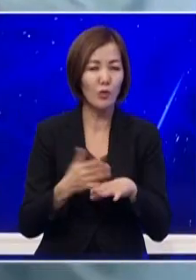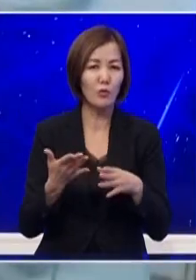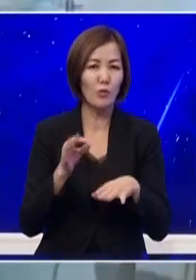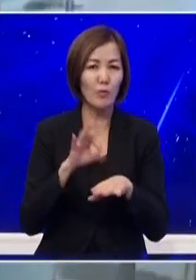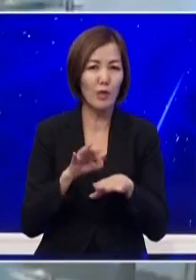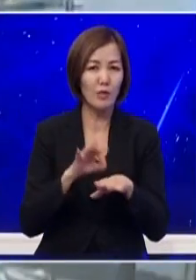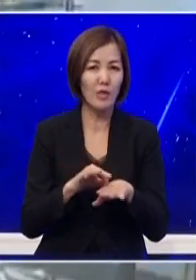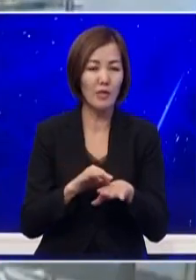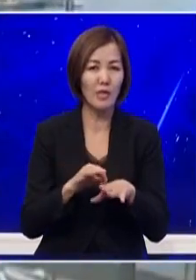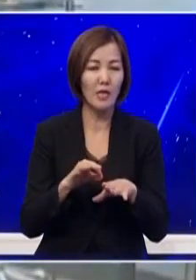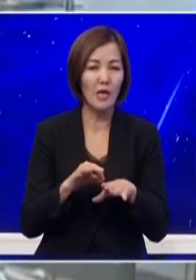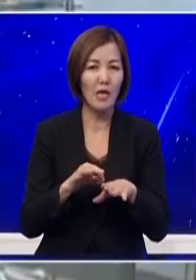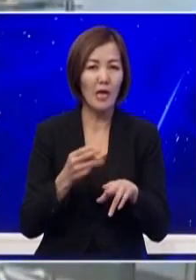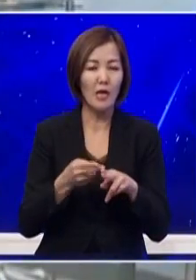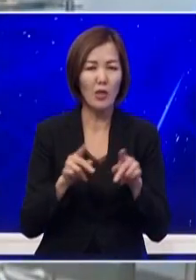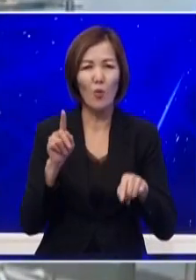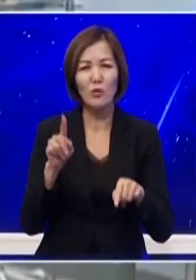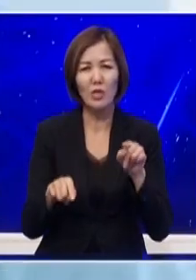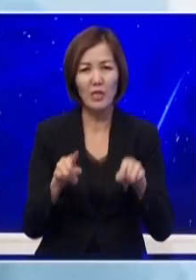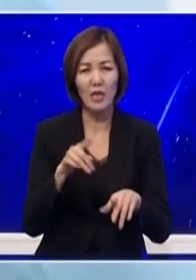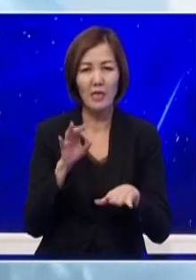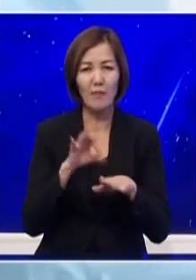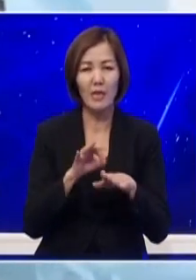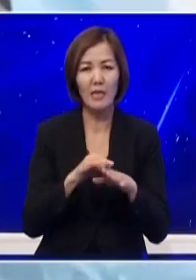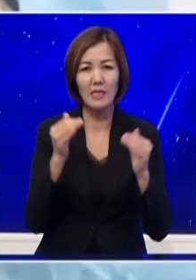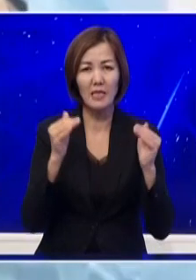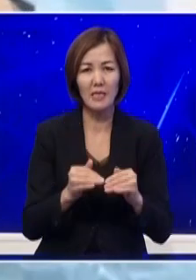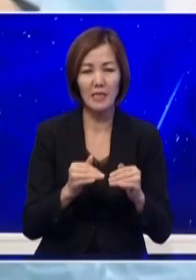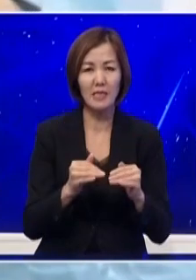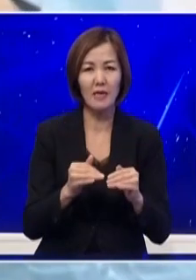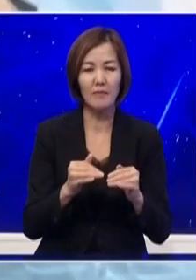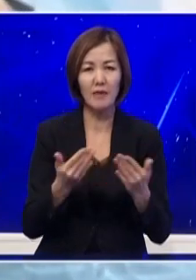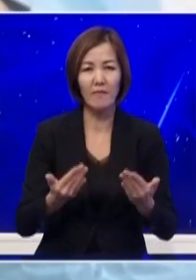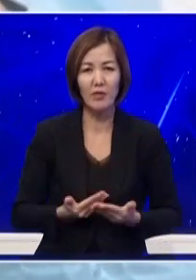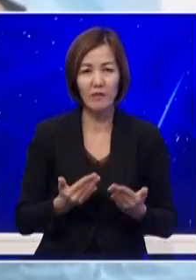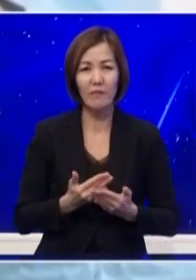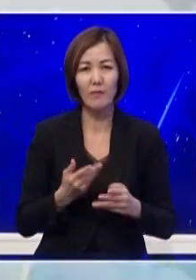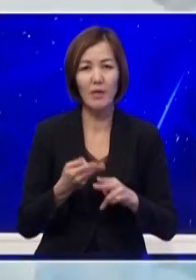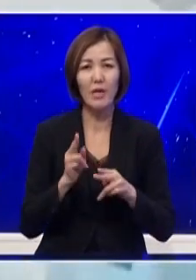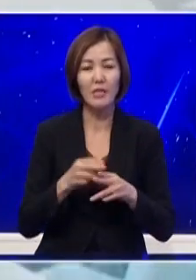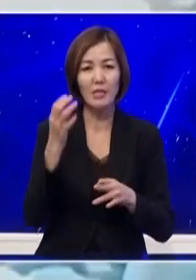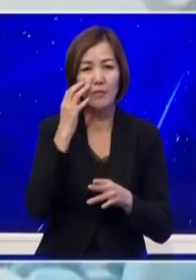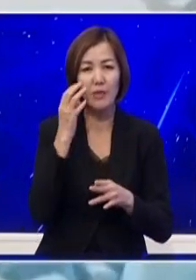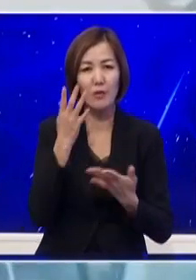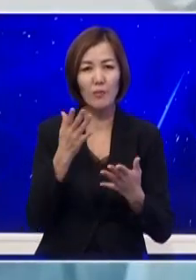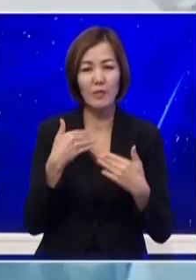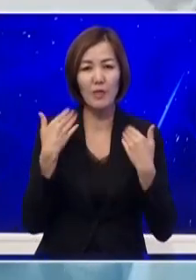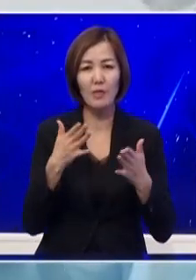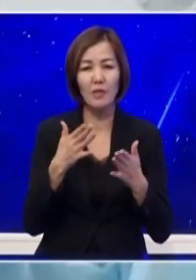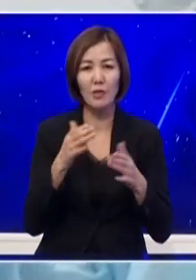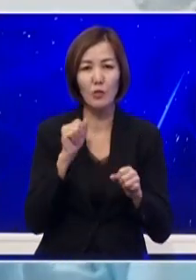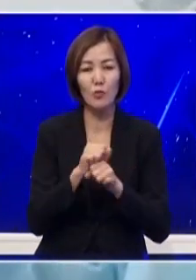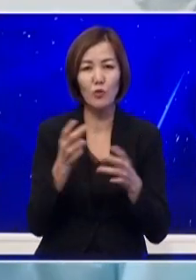у 1 из 10 000 детей. Из-за низкого процента выживаемости чаще всего такую беременность рекомендуют